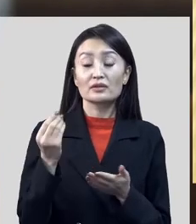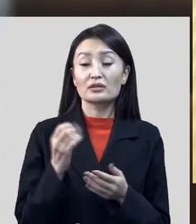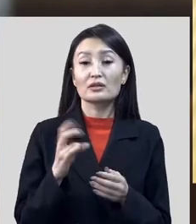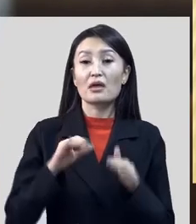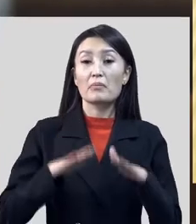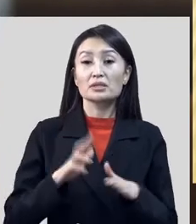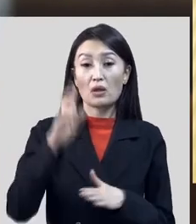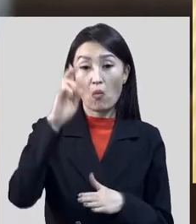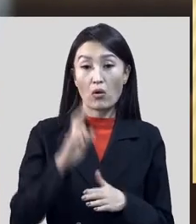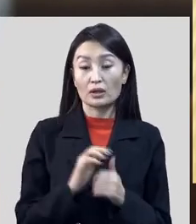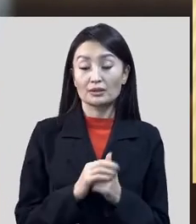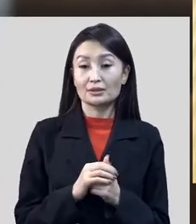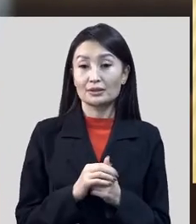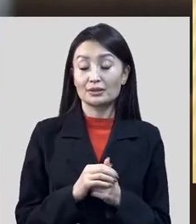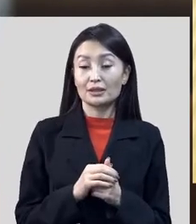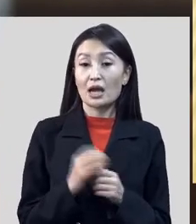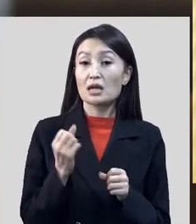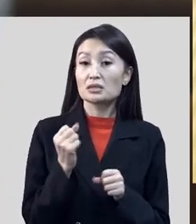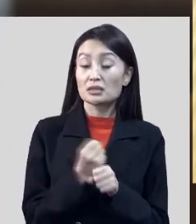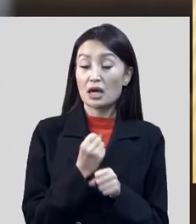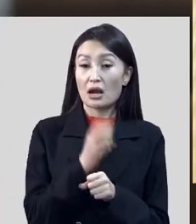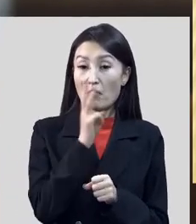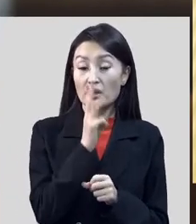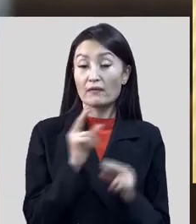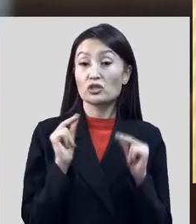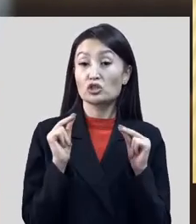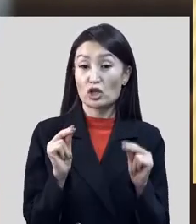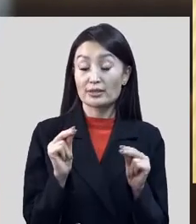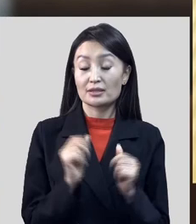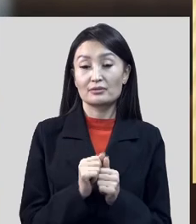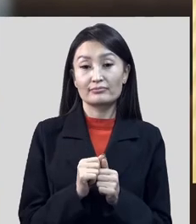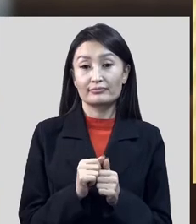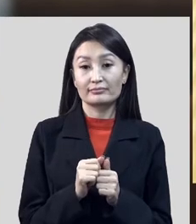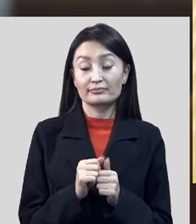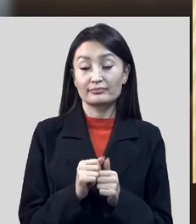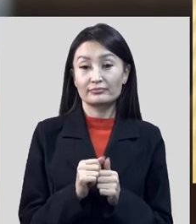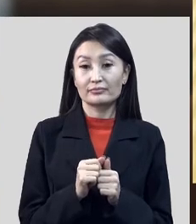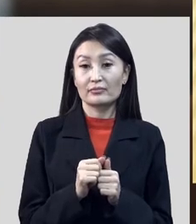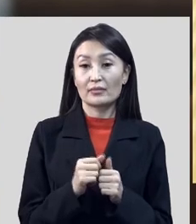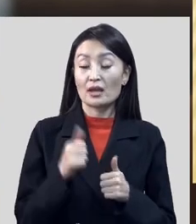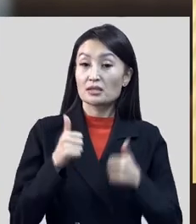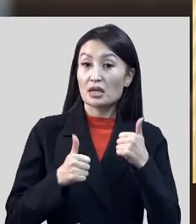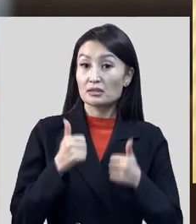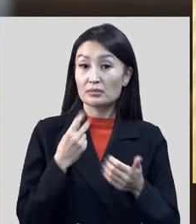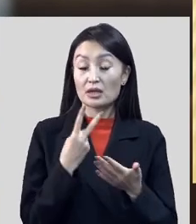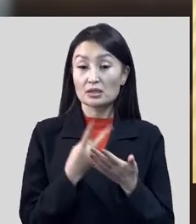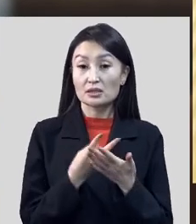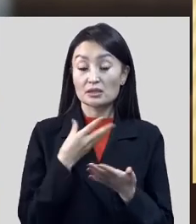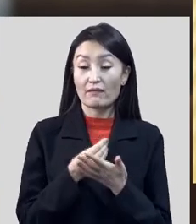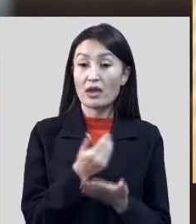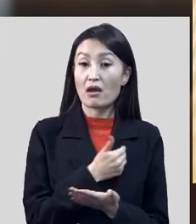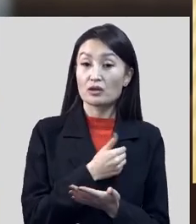место бога зарабатывайте честно соизмеряйте свои хочу и